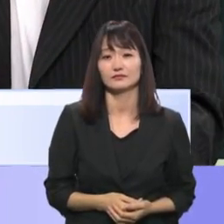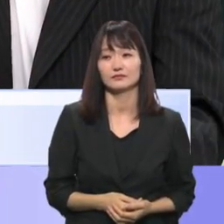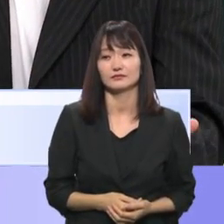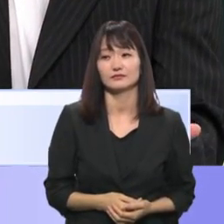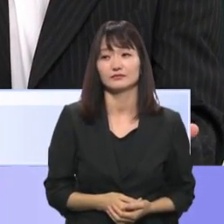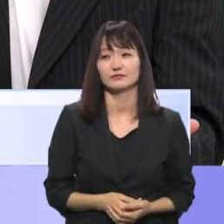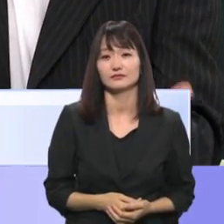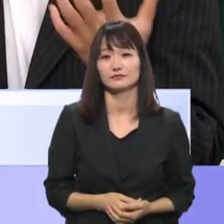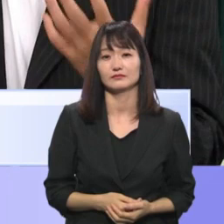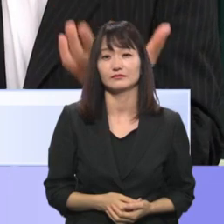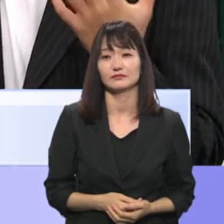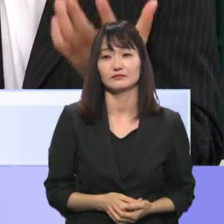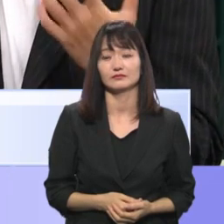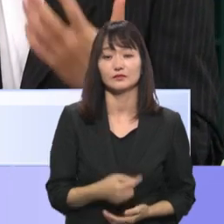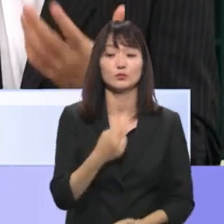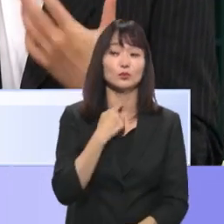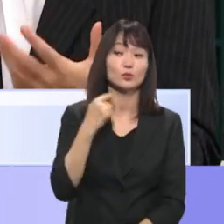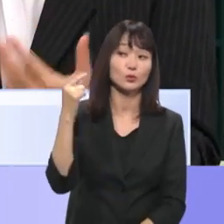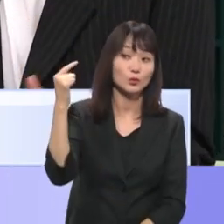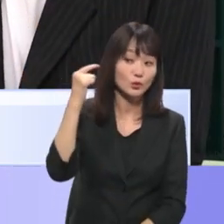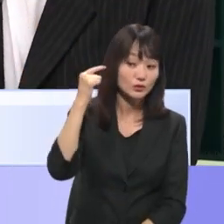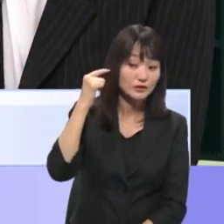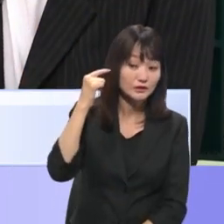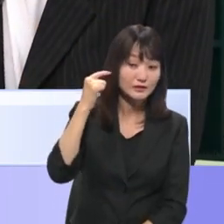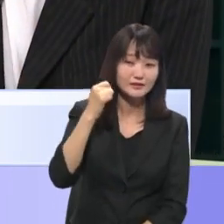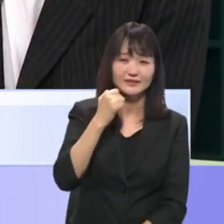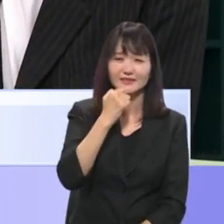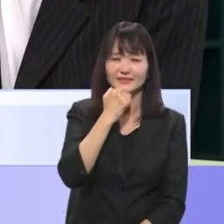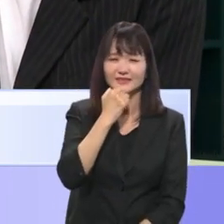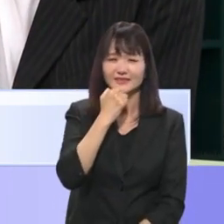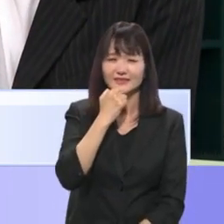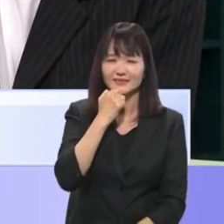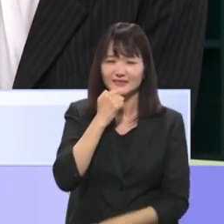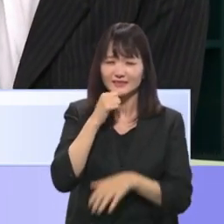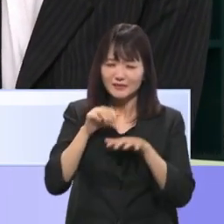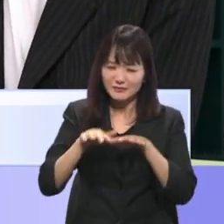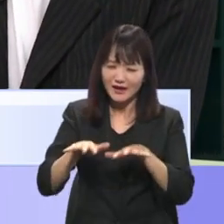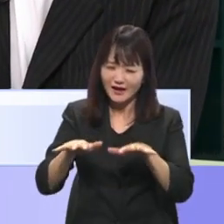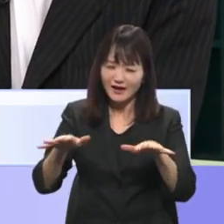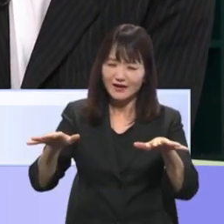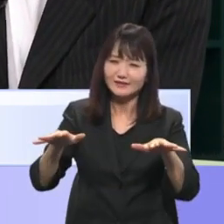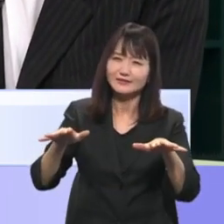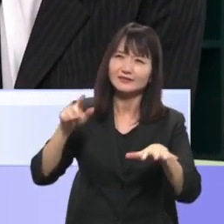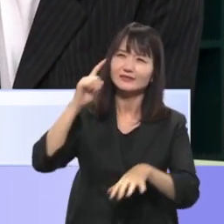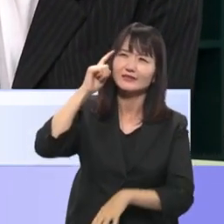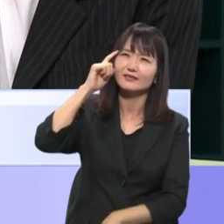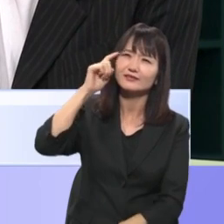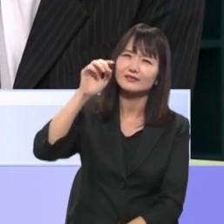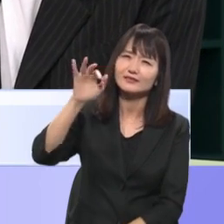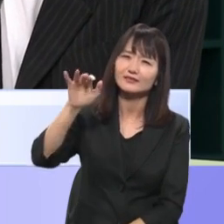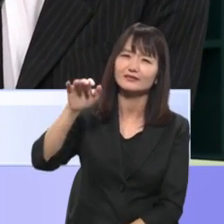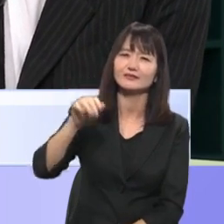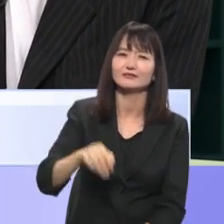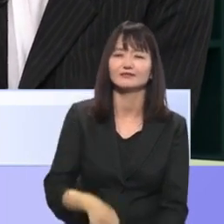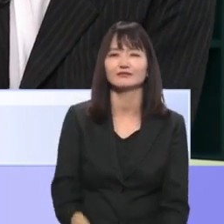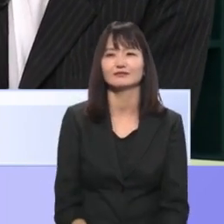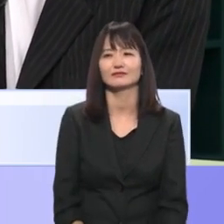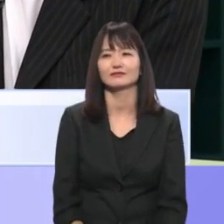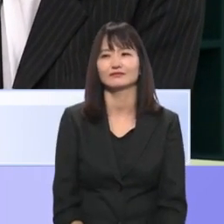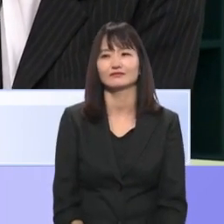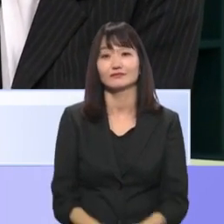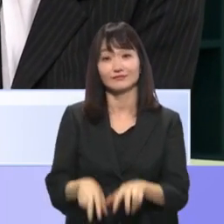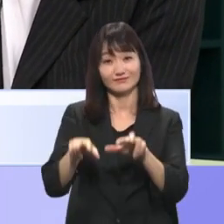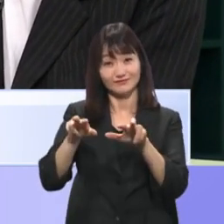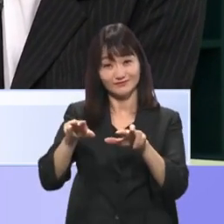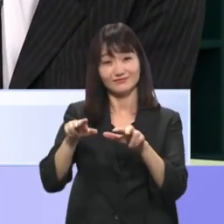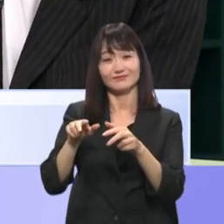직접 들었던 육성으로 들리는 그 웃음도 되게 좀 그립기도 하고 그런게 좀 다른 거 같아요 사실 지금도 너무